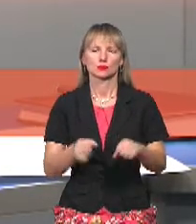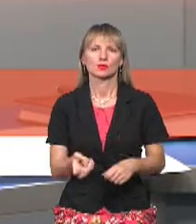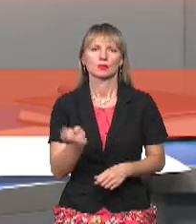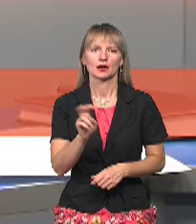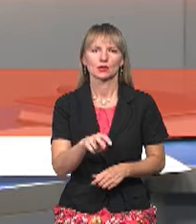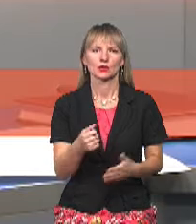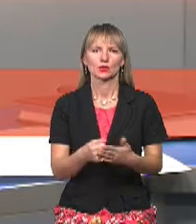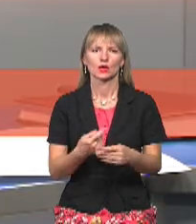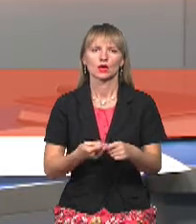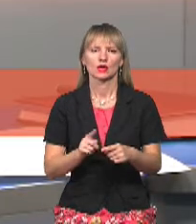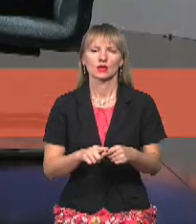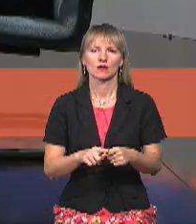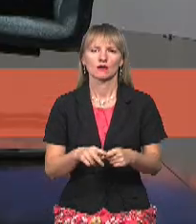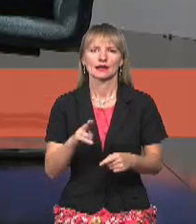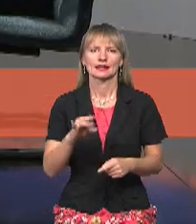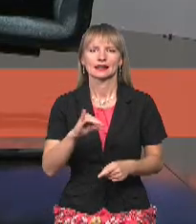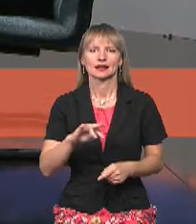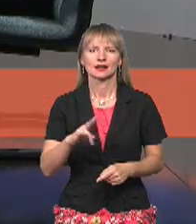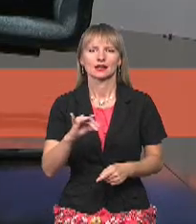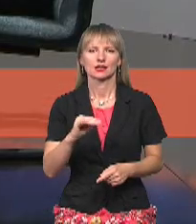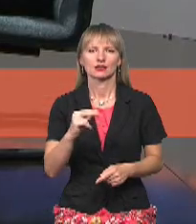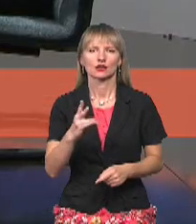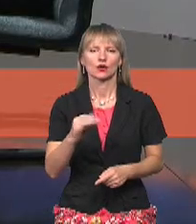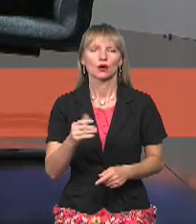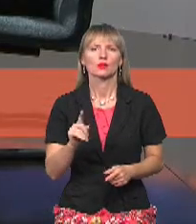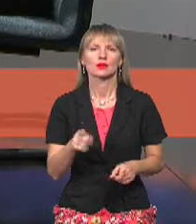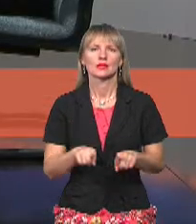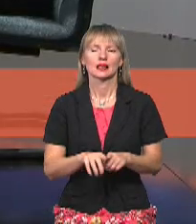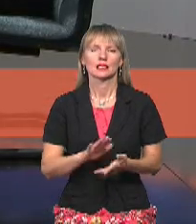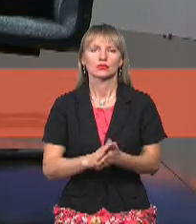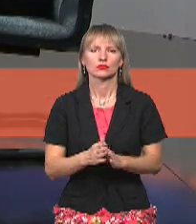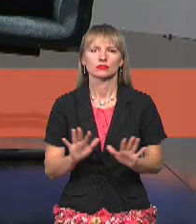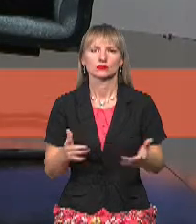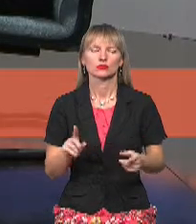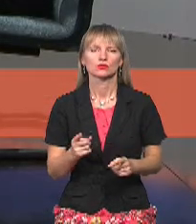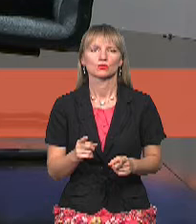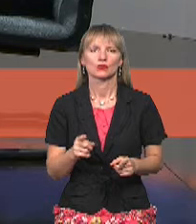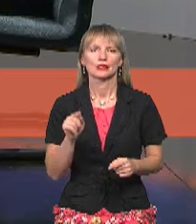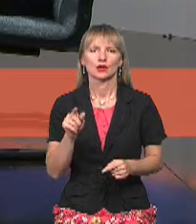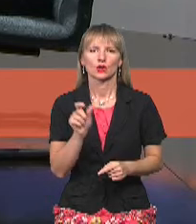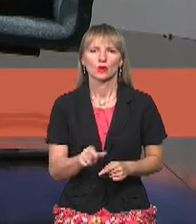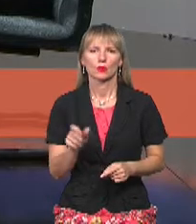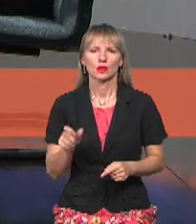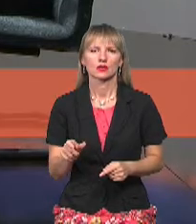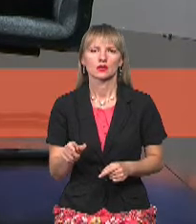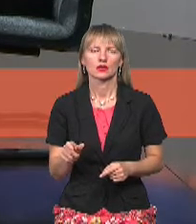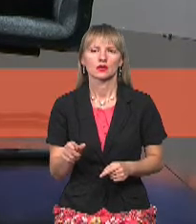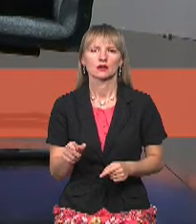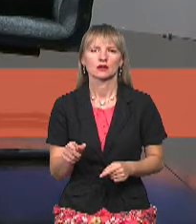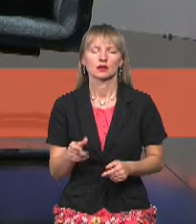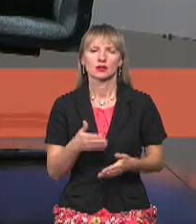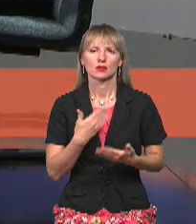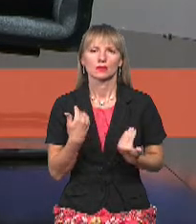звернутися до цього дільничного. Пане Андрію, а чому така ситуація склалася? Чому громадяни не знають власного дільничного?